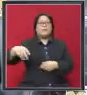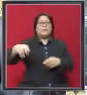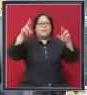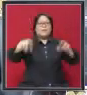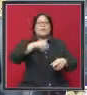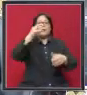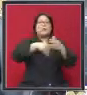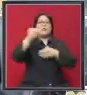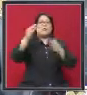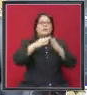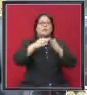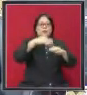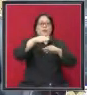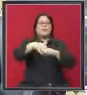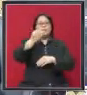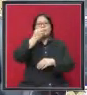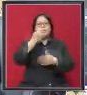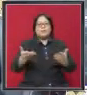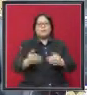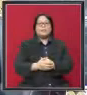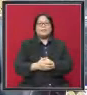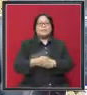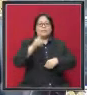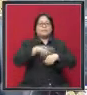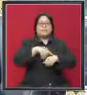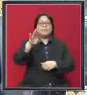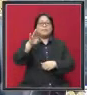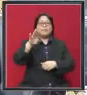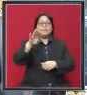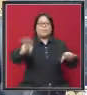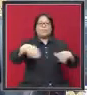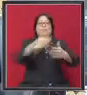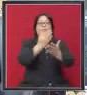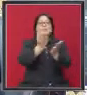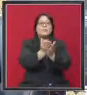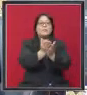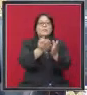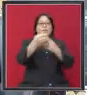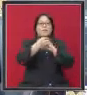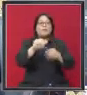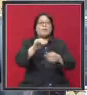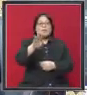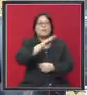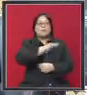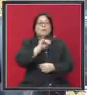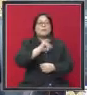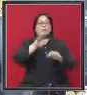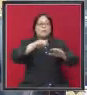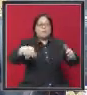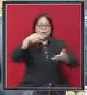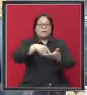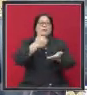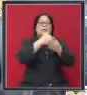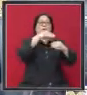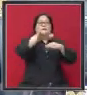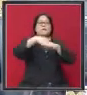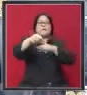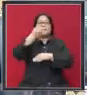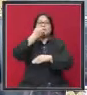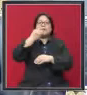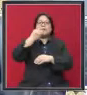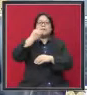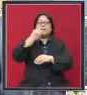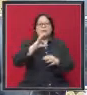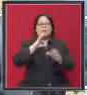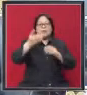supaya rakyat tak keluar rumah untuk hantar makanan. Masa Yang Berhormat Menteri buat bajet, pejabat Yang Berhormat Menteri pun budak-budak ni lah yang hantar makanan selalu.